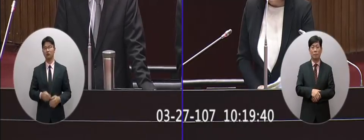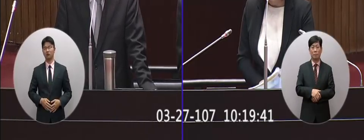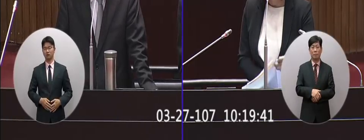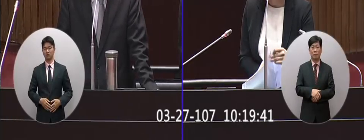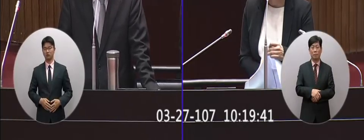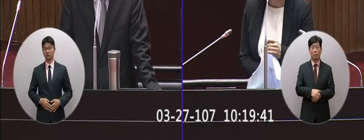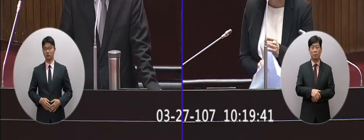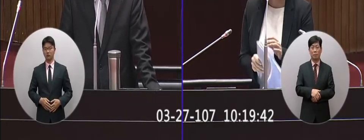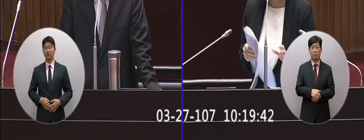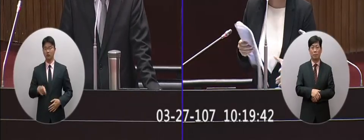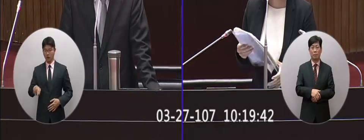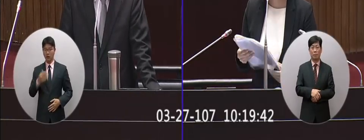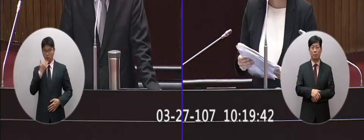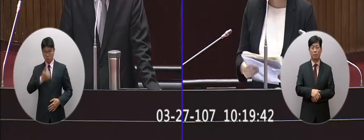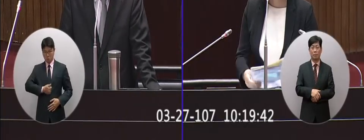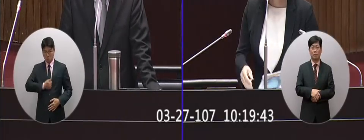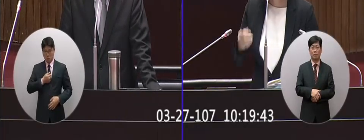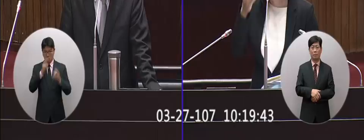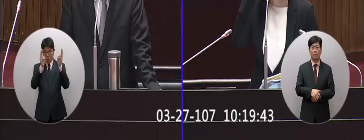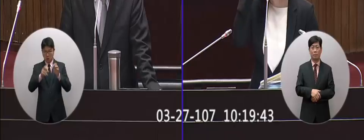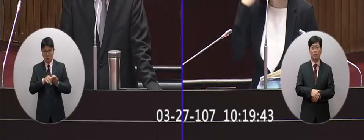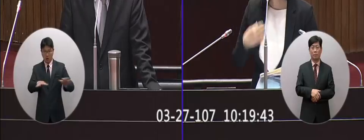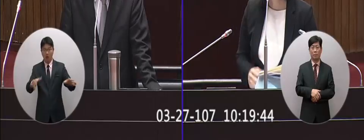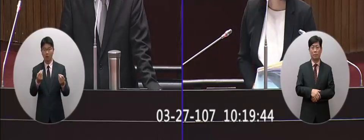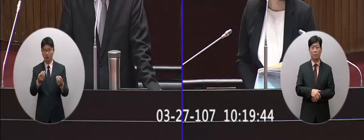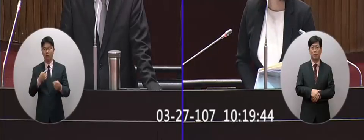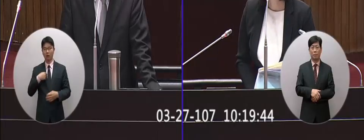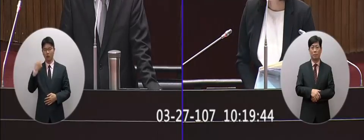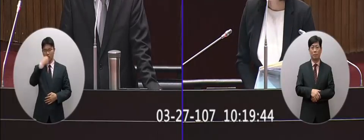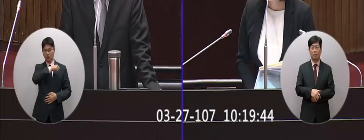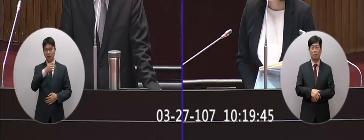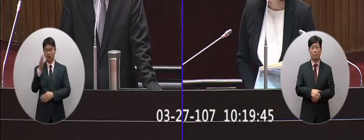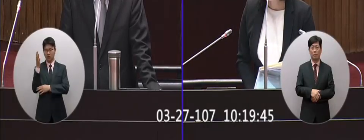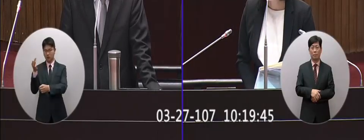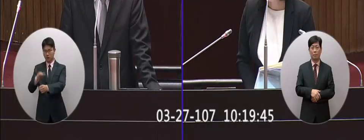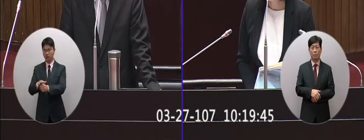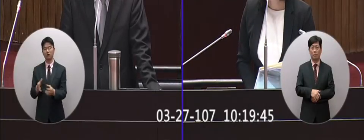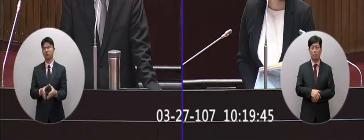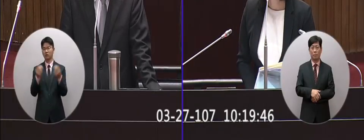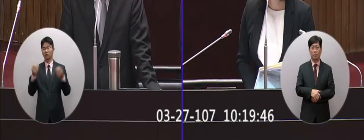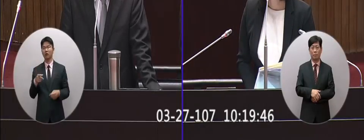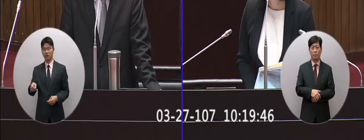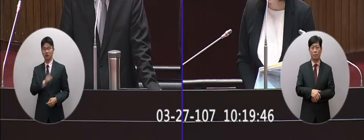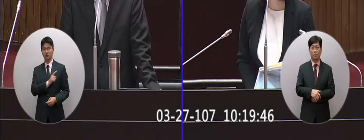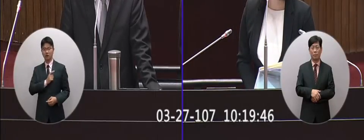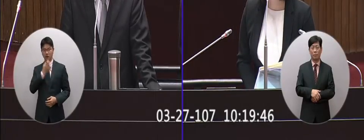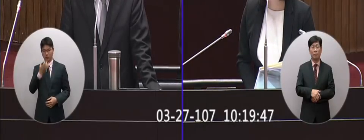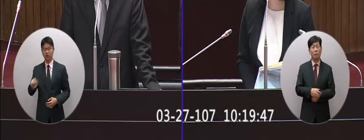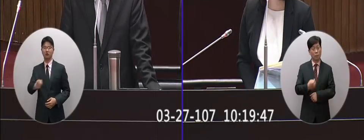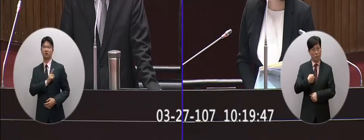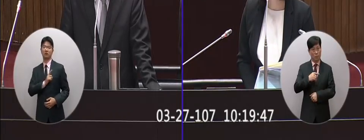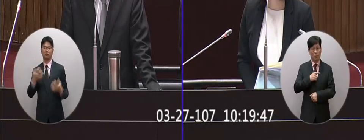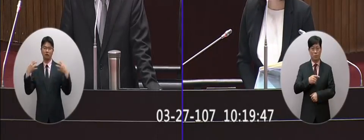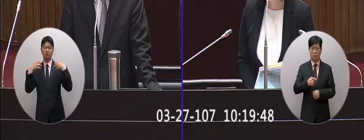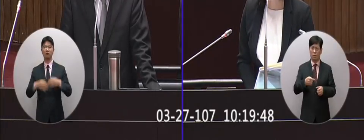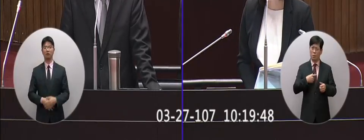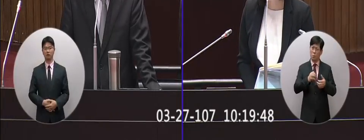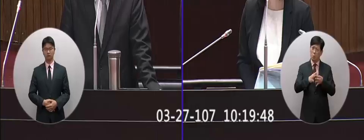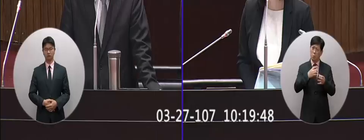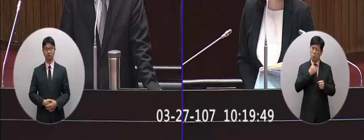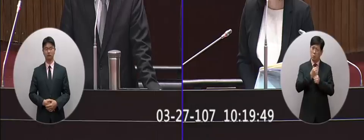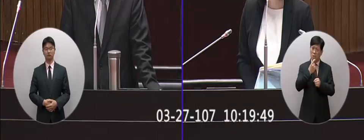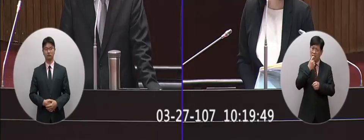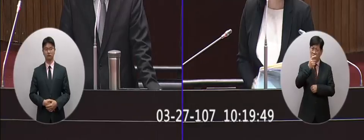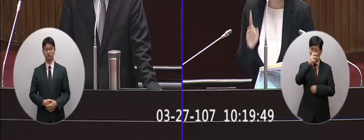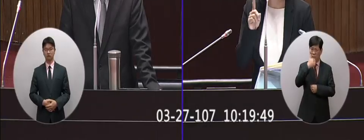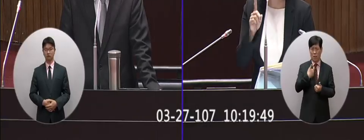出实际的电，那当然台湾就不必给他经费嘛，他必须要去承担自己的损失啊。 那我们何必做这样的白老